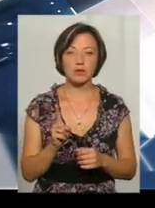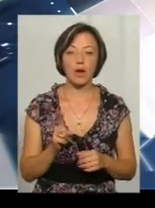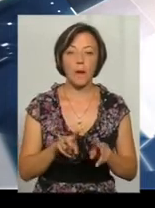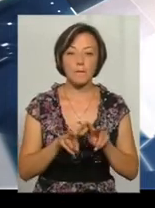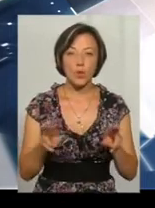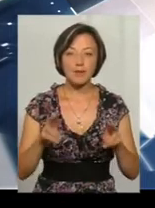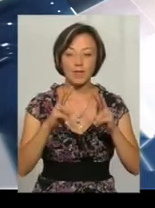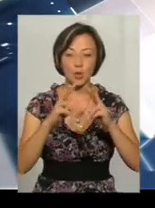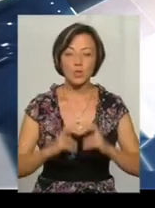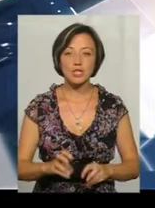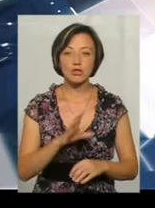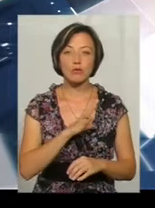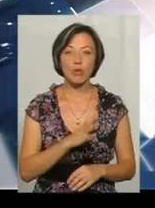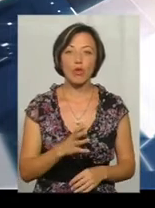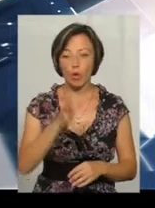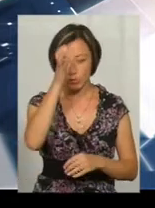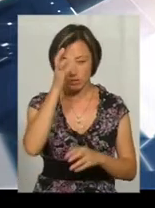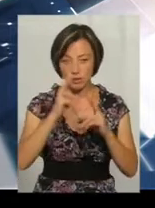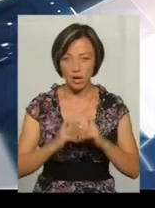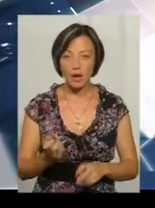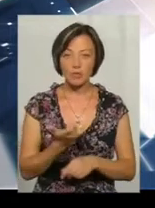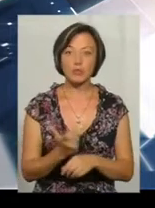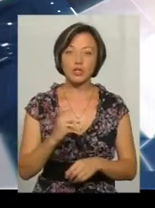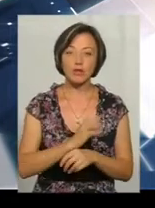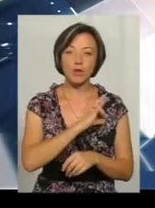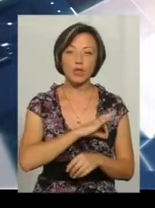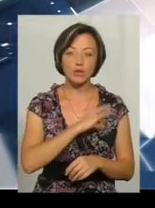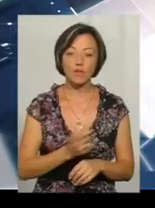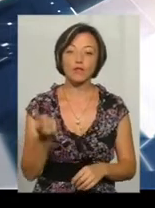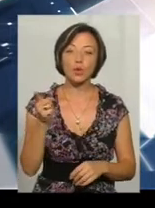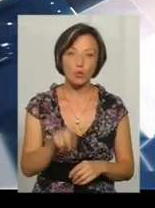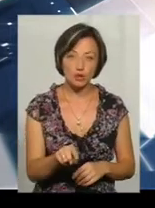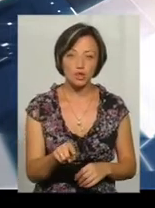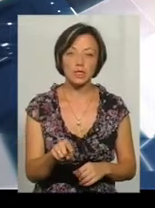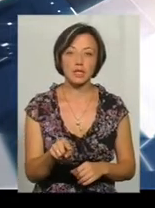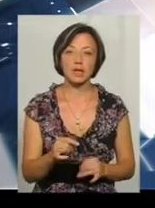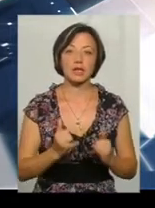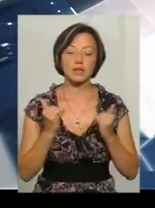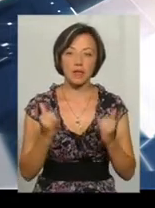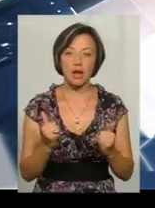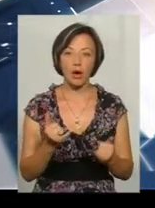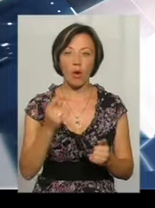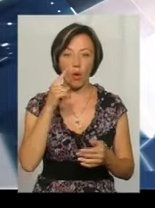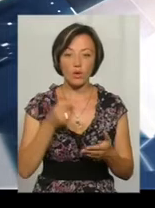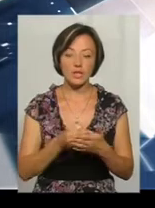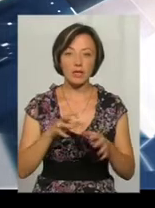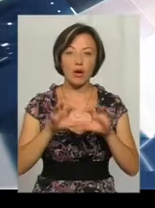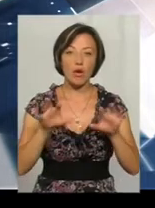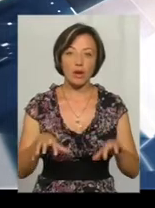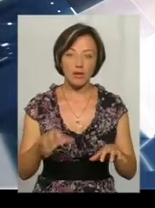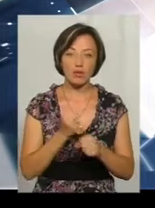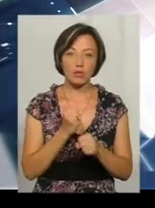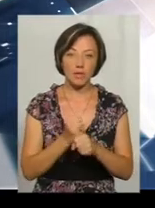подібних досліджень було значно більше, і вони використовувались у тому числі для оцінки роботи голів обласних